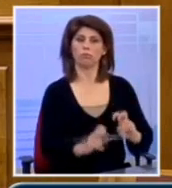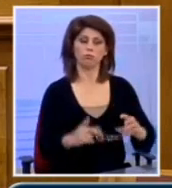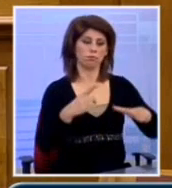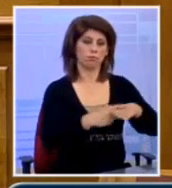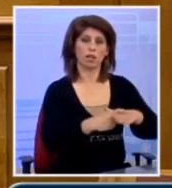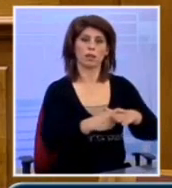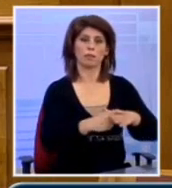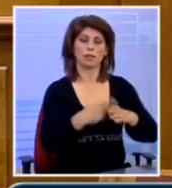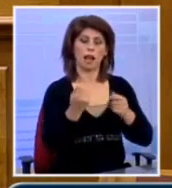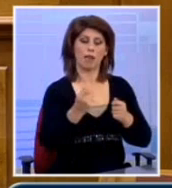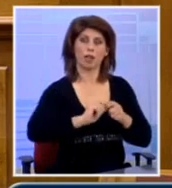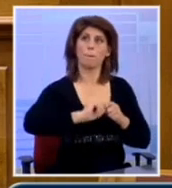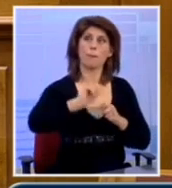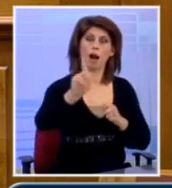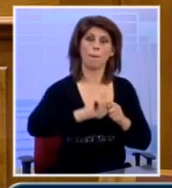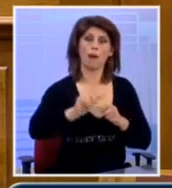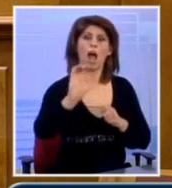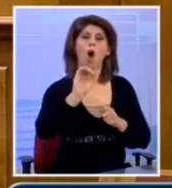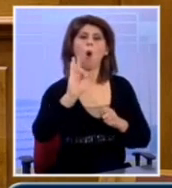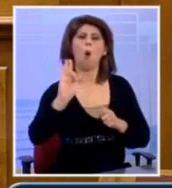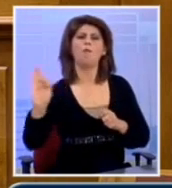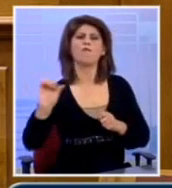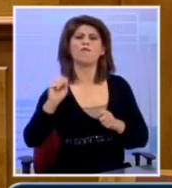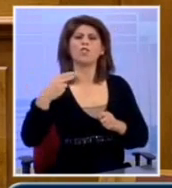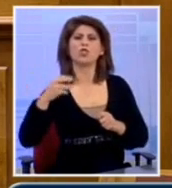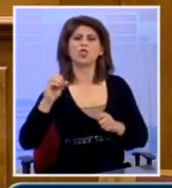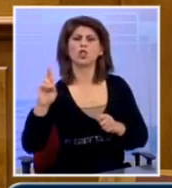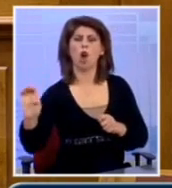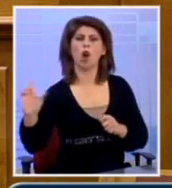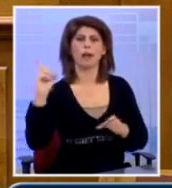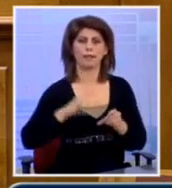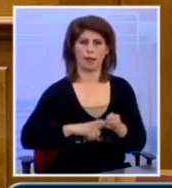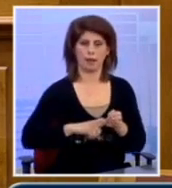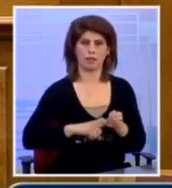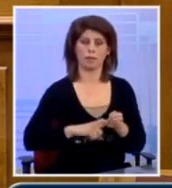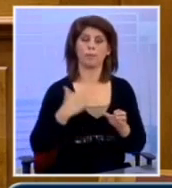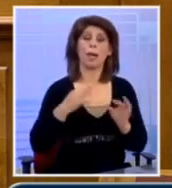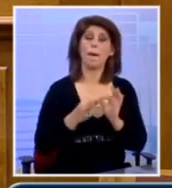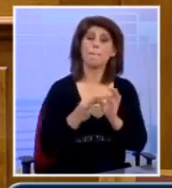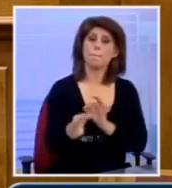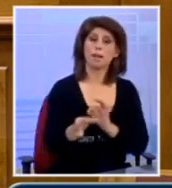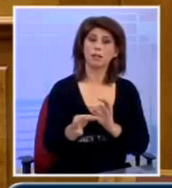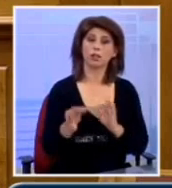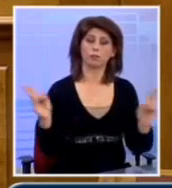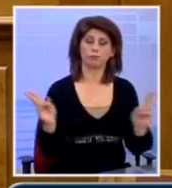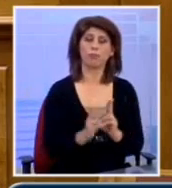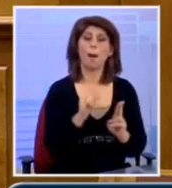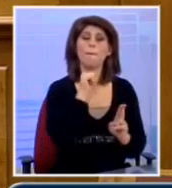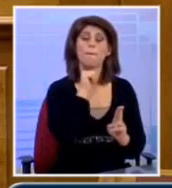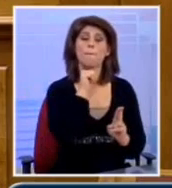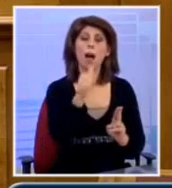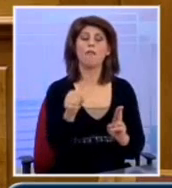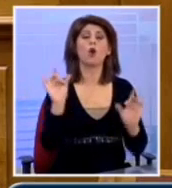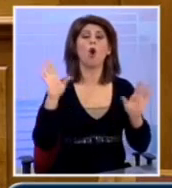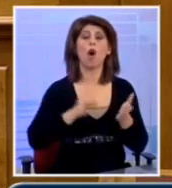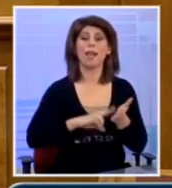τραπεζικά εμβάσματα και offshore εταιρείες, την θέσπιση μέτρων για την καταπολέμηση της μαύρης και αδήλωτης